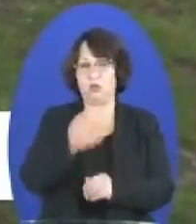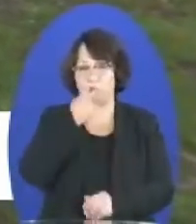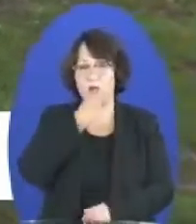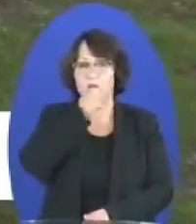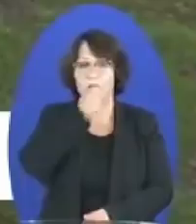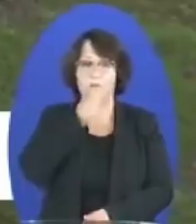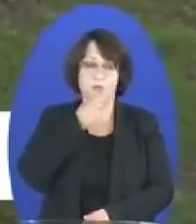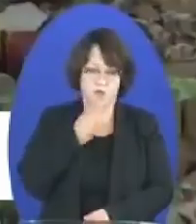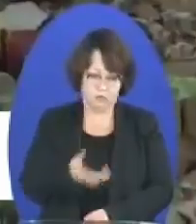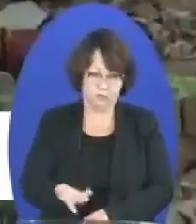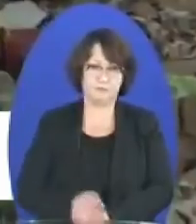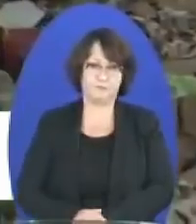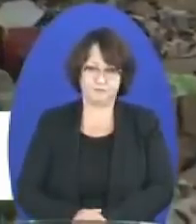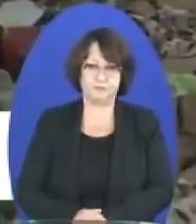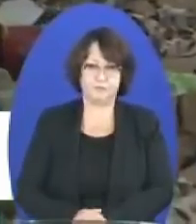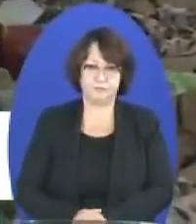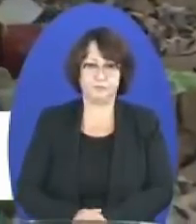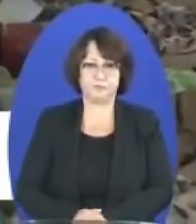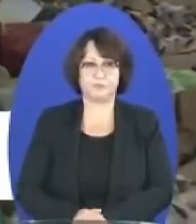харамстай мэдээлэл хүртэл байгаамаа.